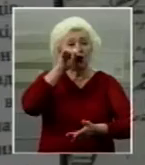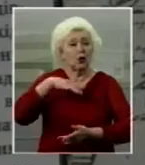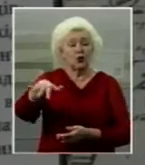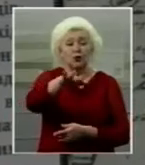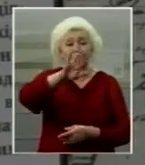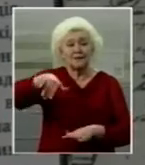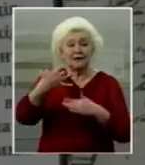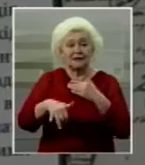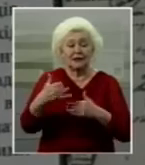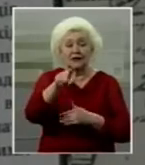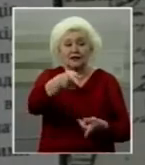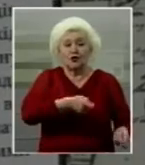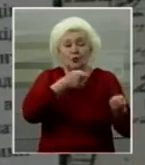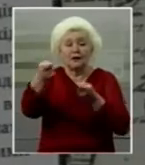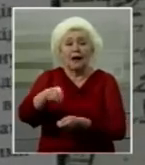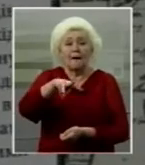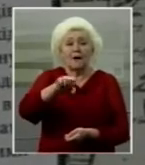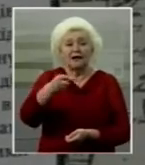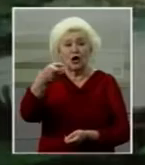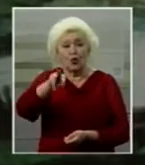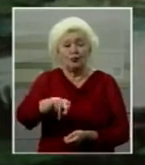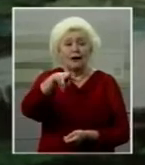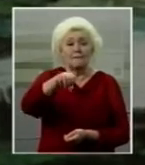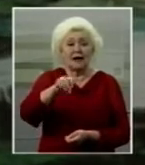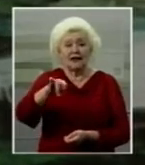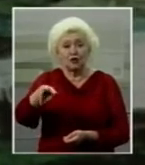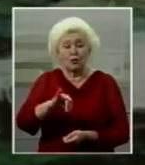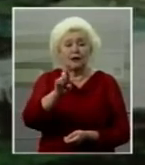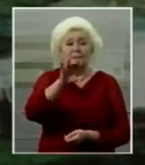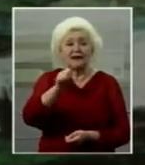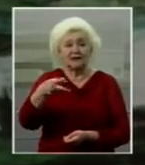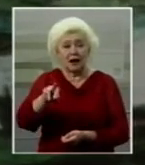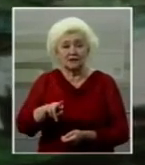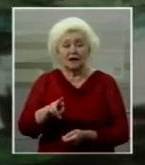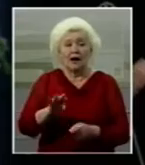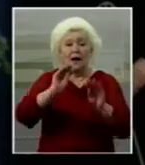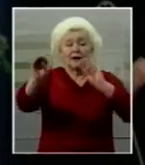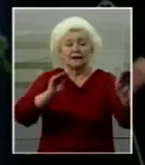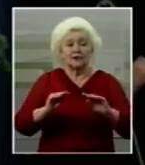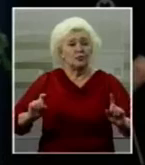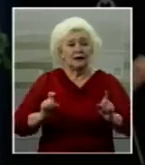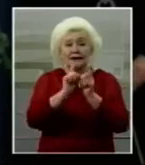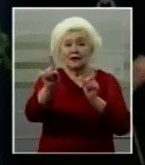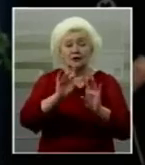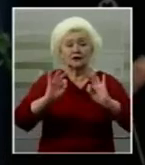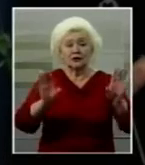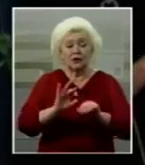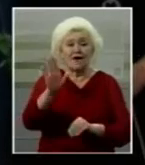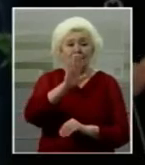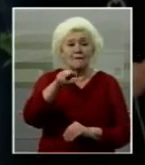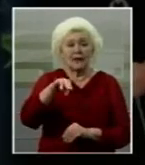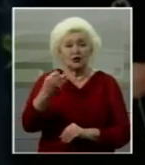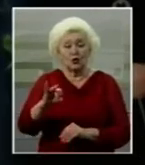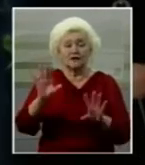Після Херсона її повезуть до Маріуполя, Мелітополя, Бердянська. Експозиція неконфліктна, розповідає Володимир Піньковський,